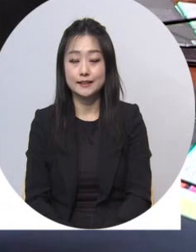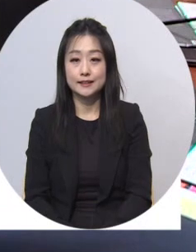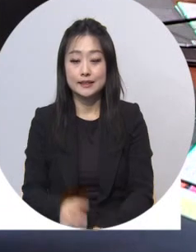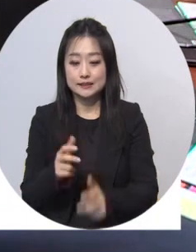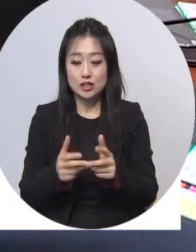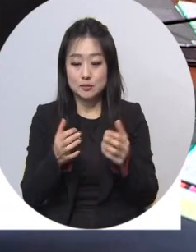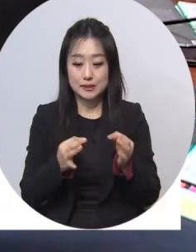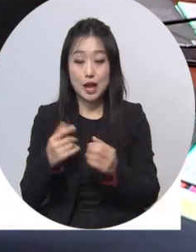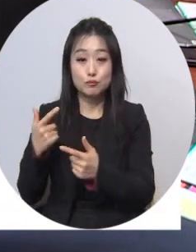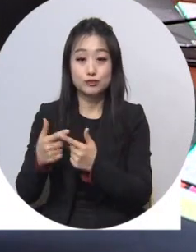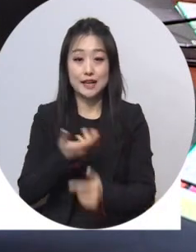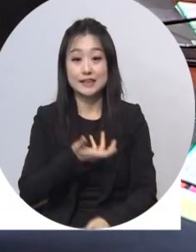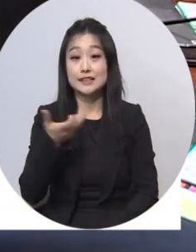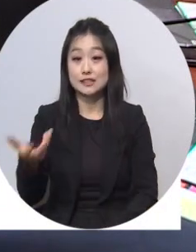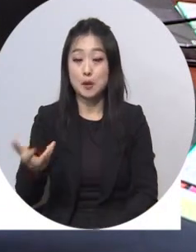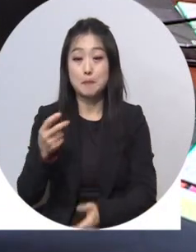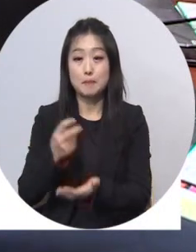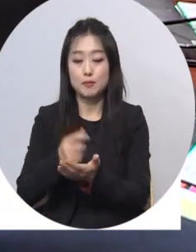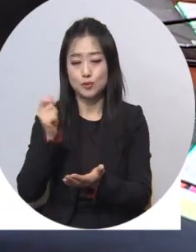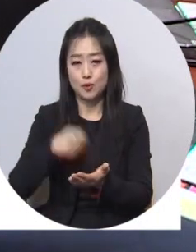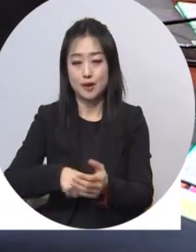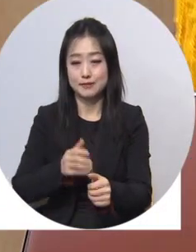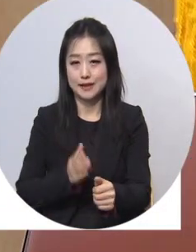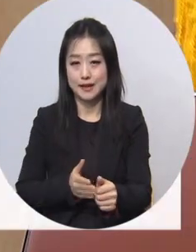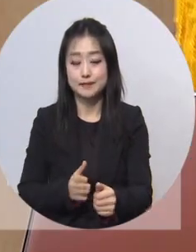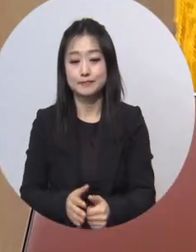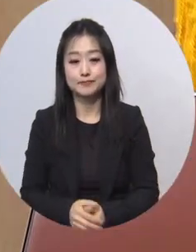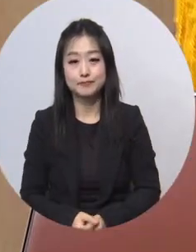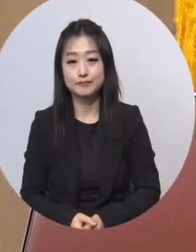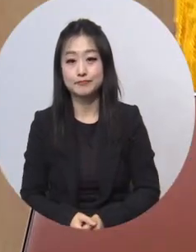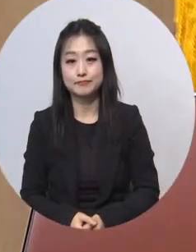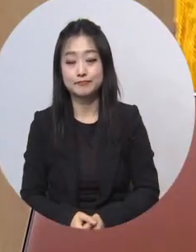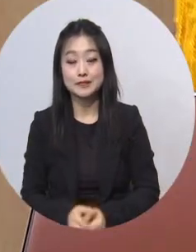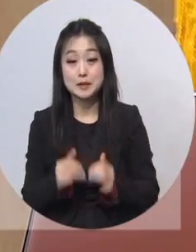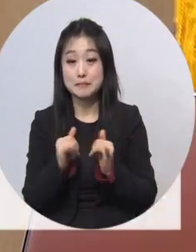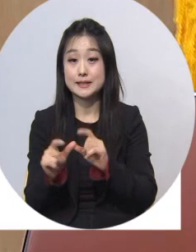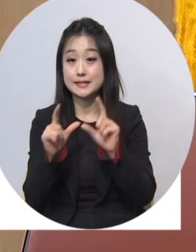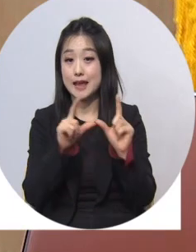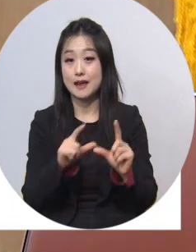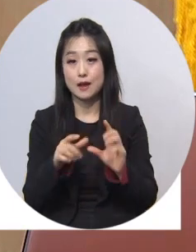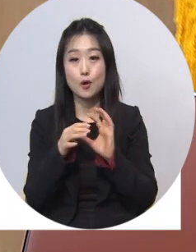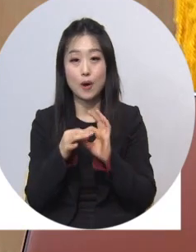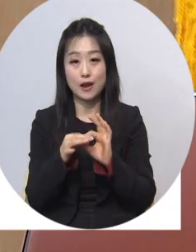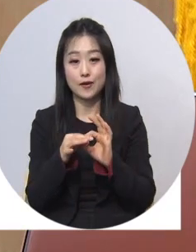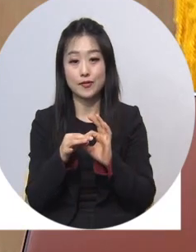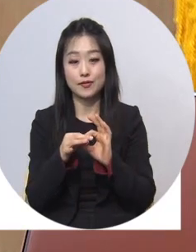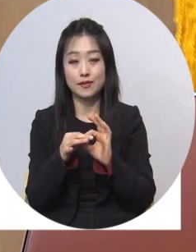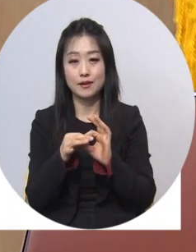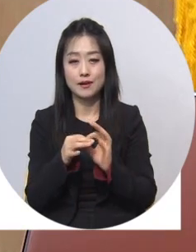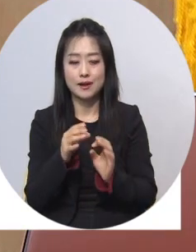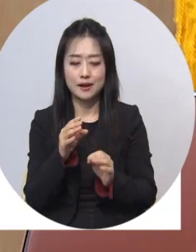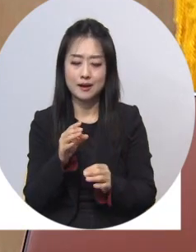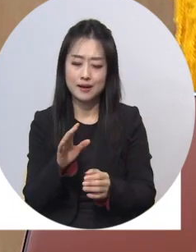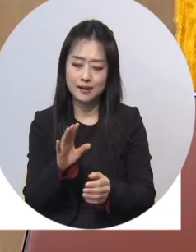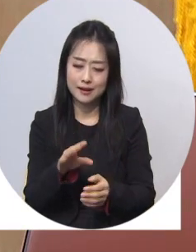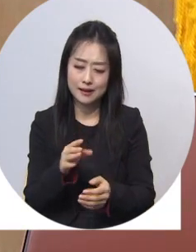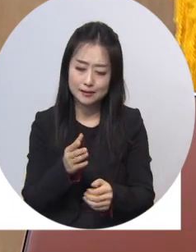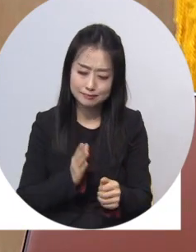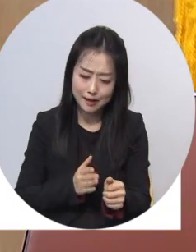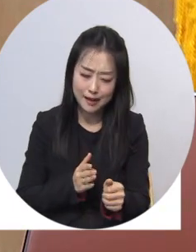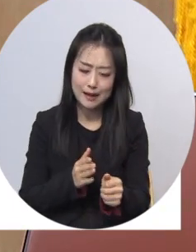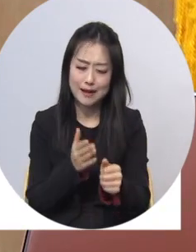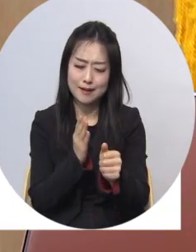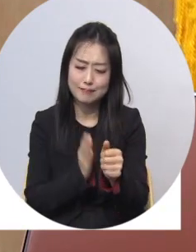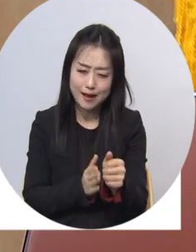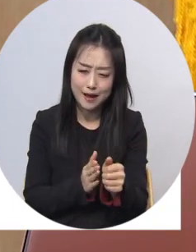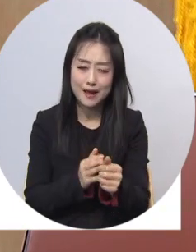산업은행 부산 이전을 위한 법안 통과도 요청했습니다. 아직도 민생 현장에는 애타게 국회 통과를